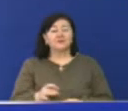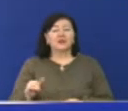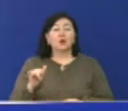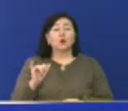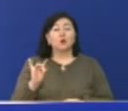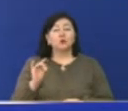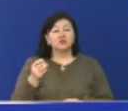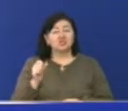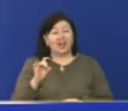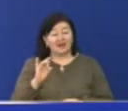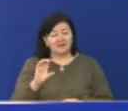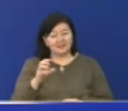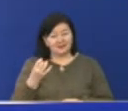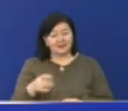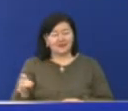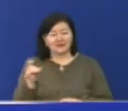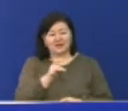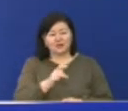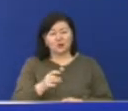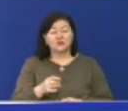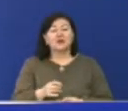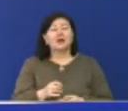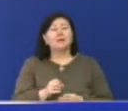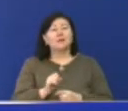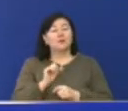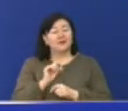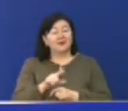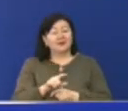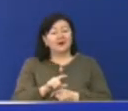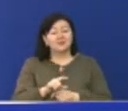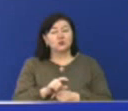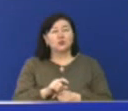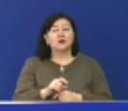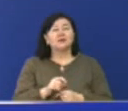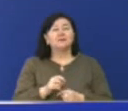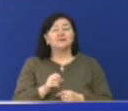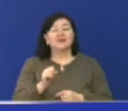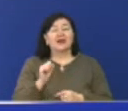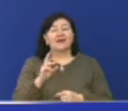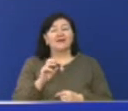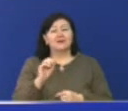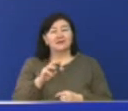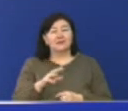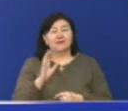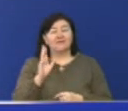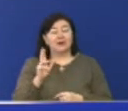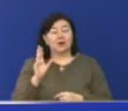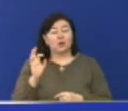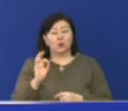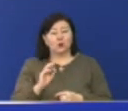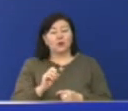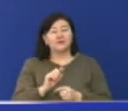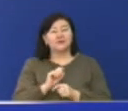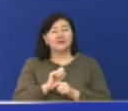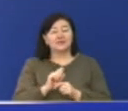районе распоряжением главы Восточного Казахстана назначен новый аким. Им стал Нуржан Токсиитов, ранее возглавлявший район Алтай. Нуржан